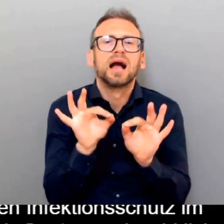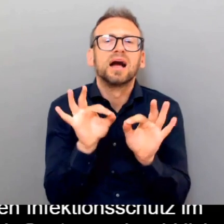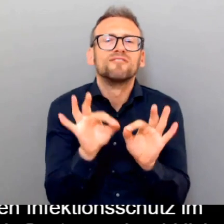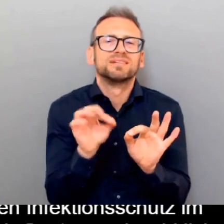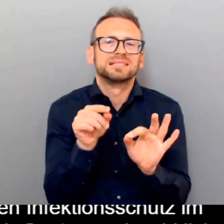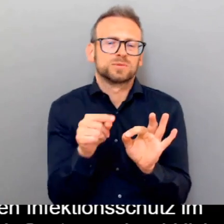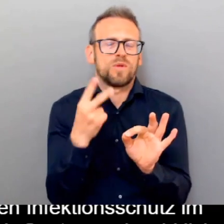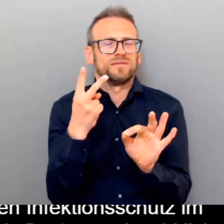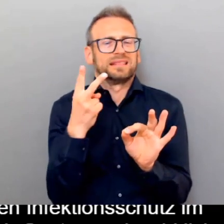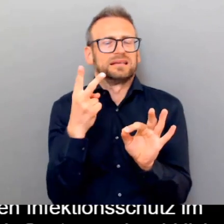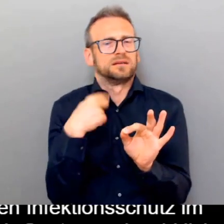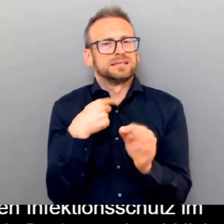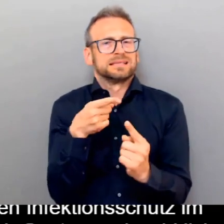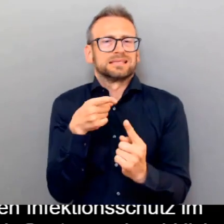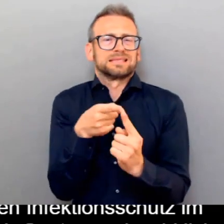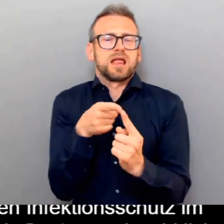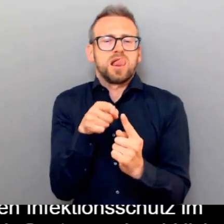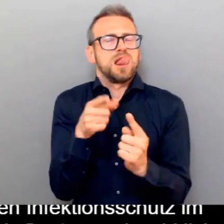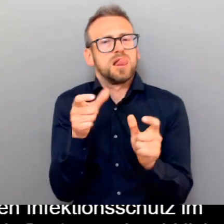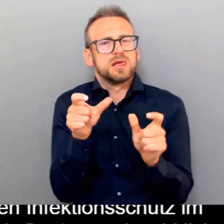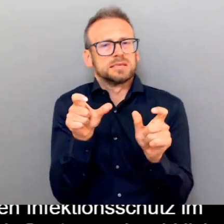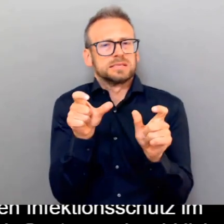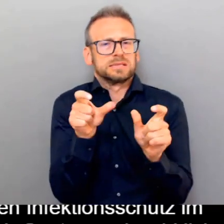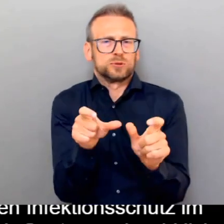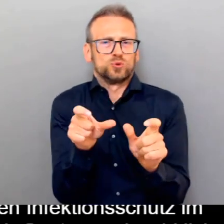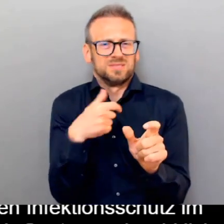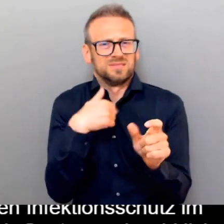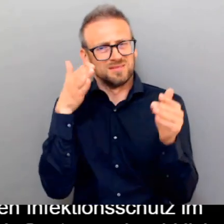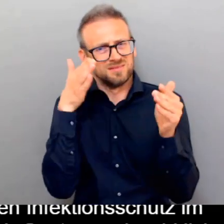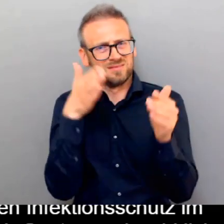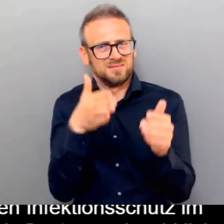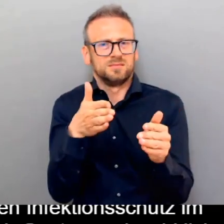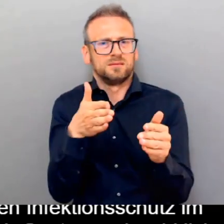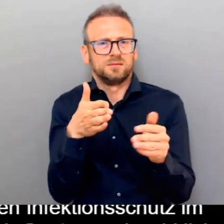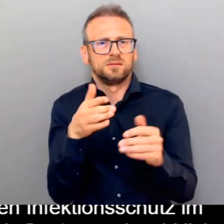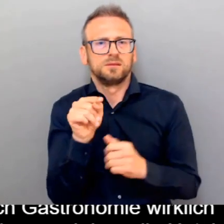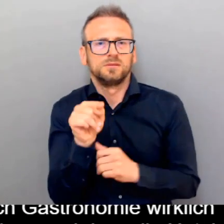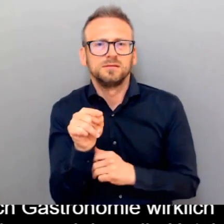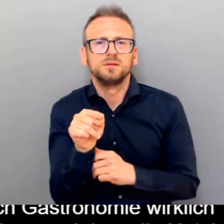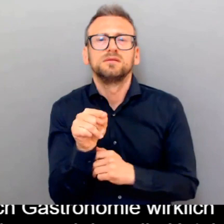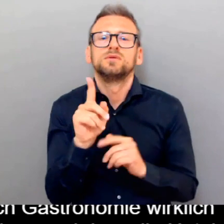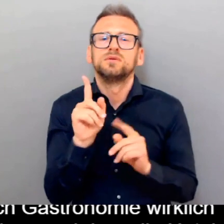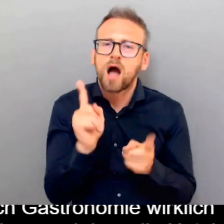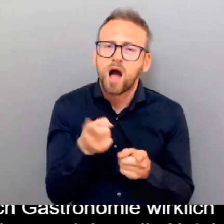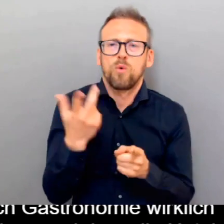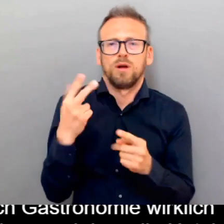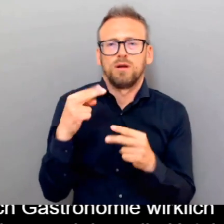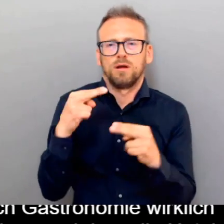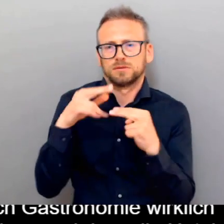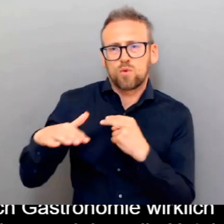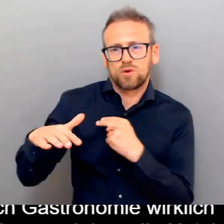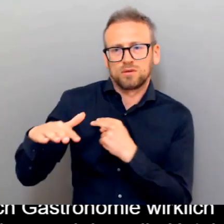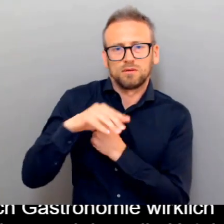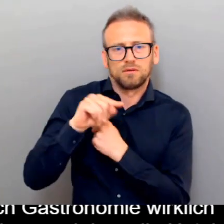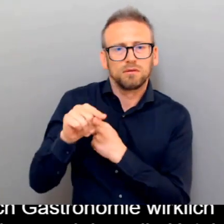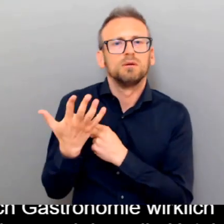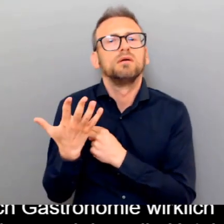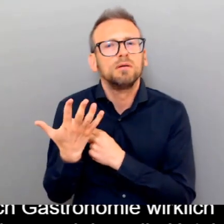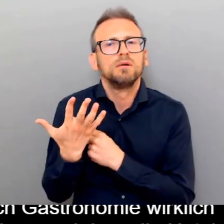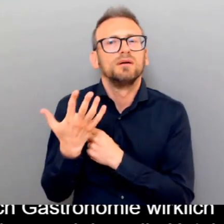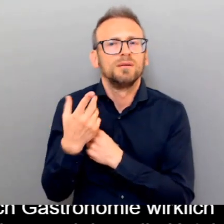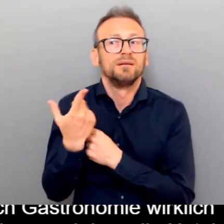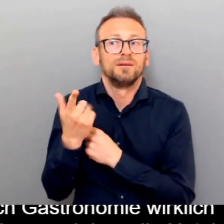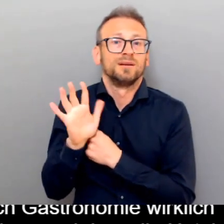auch ganz gut gelungen. Danke allen, die hier eben auch mitgewirkt haben. Wenn wir dann uns weiter auch